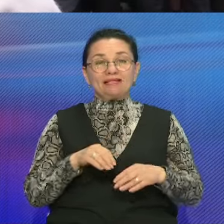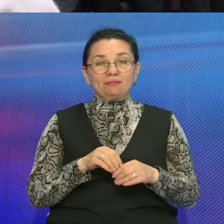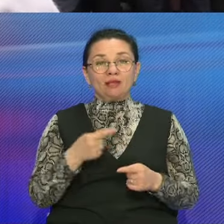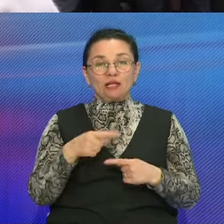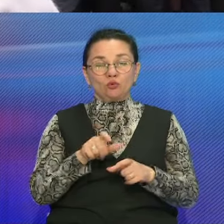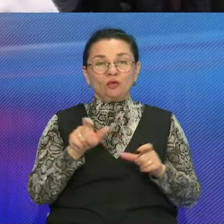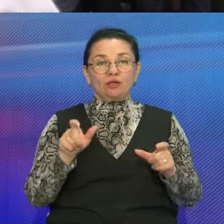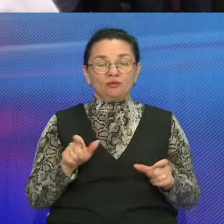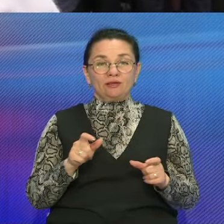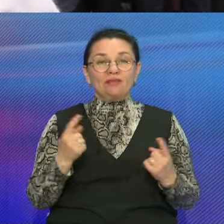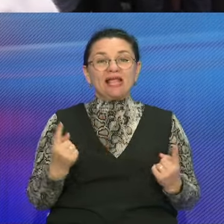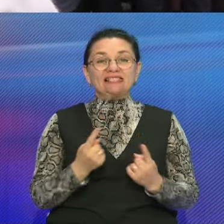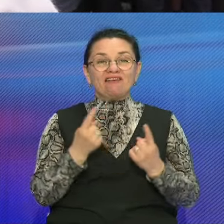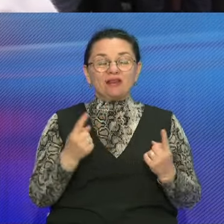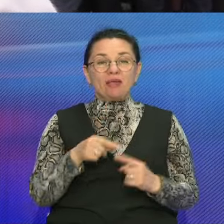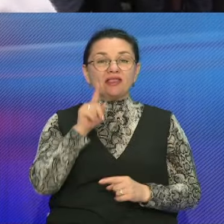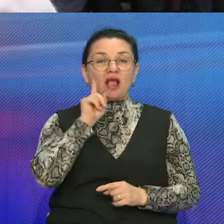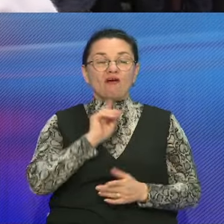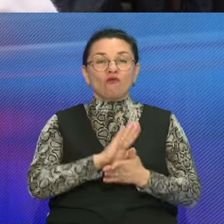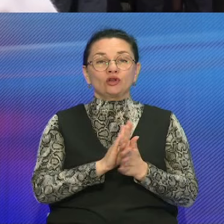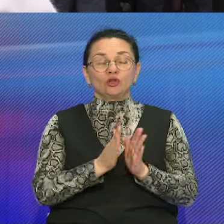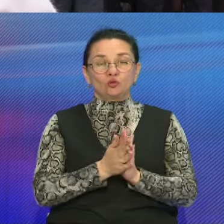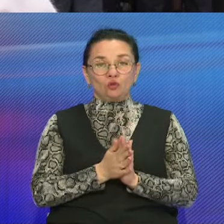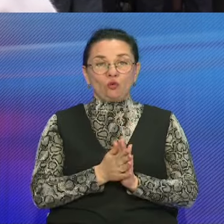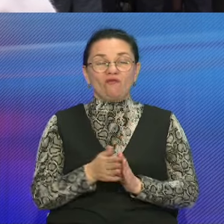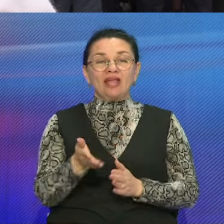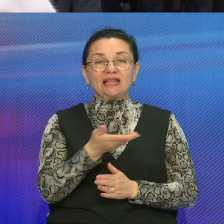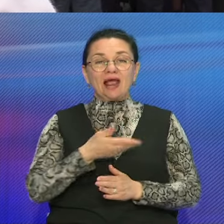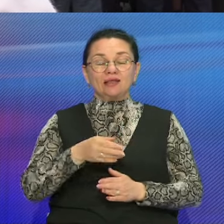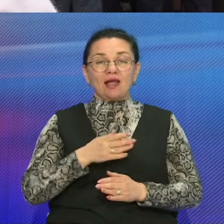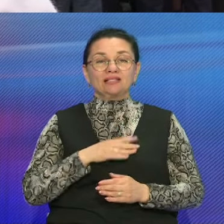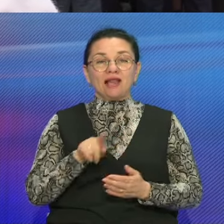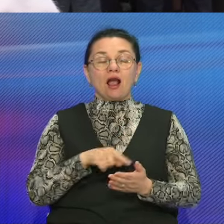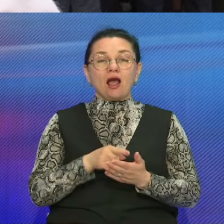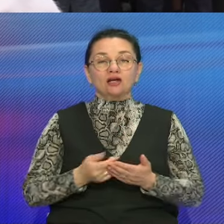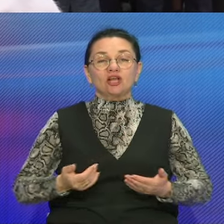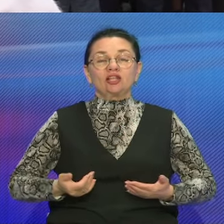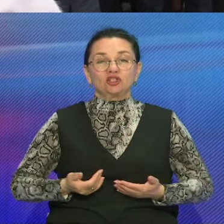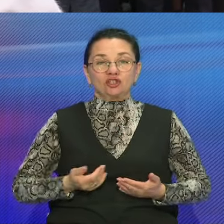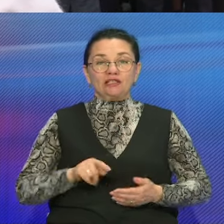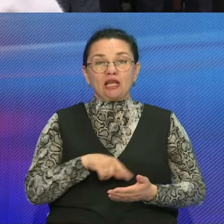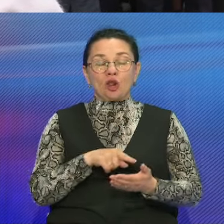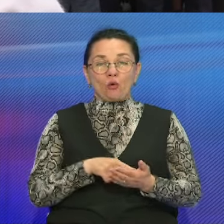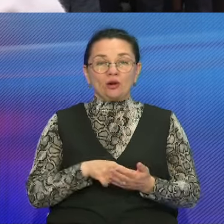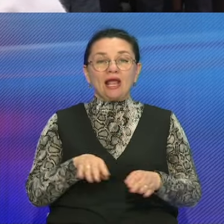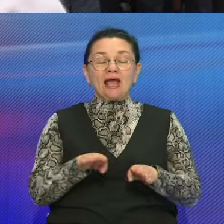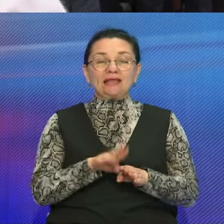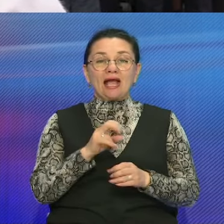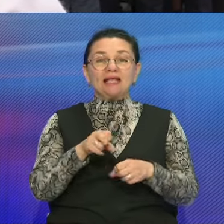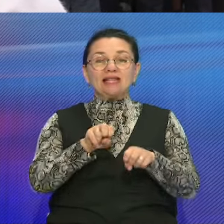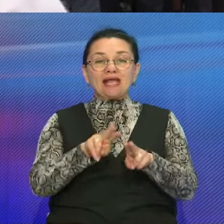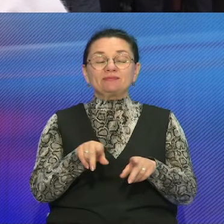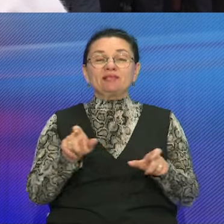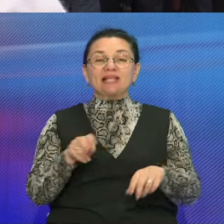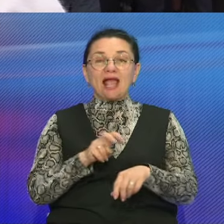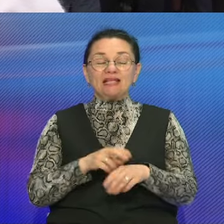Современные комфортные условия важны как для пациентов, для нас, для горожан города Гродно и для жителей Гродненской области, так и для специалистов, которые